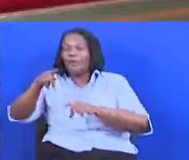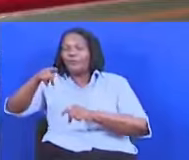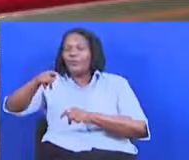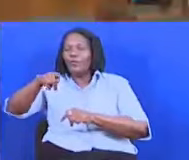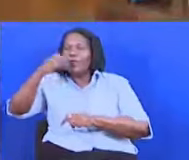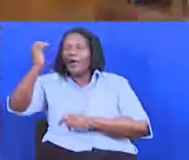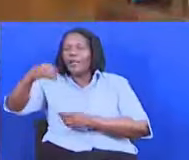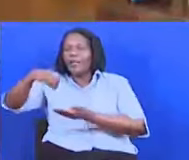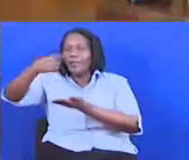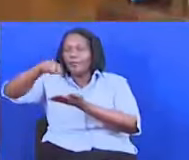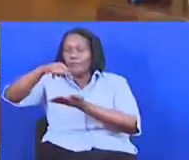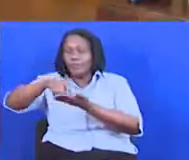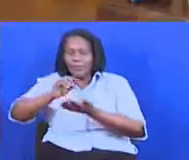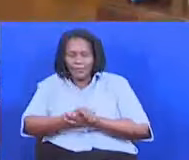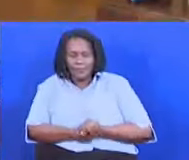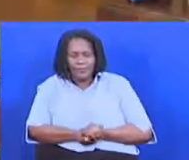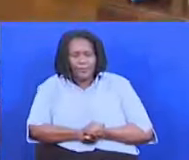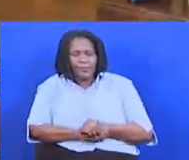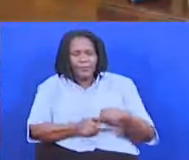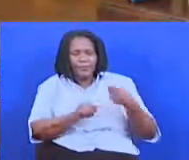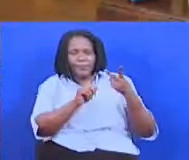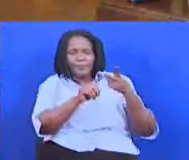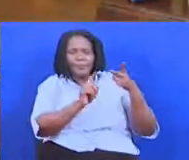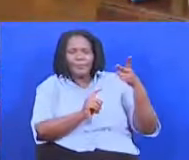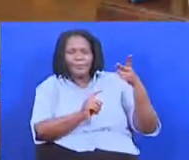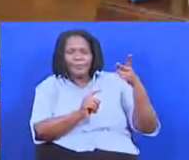mjini. Lakini kuhusu swala la pili,